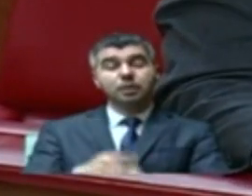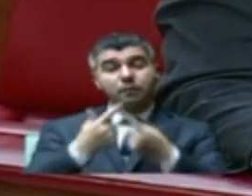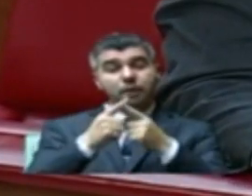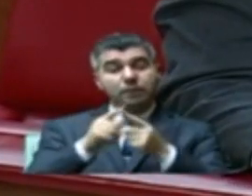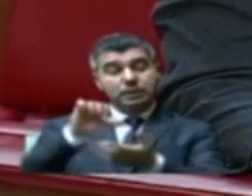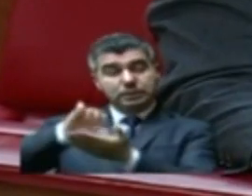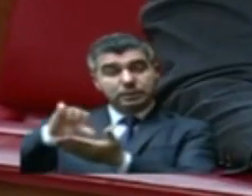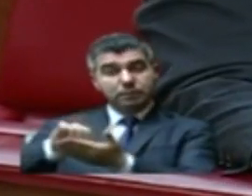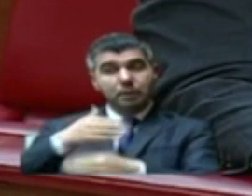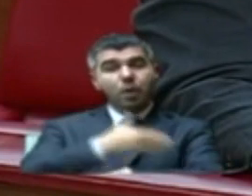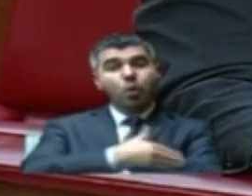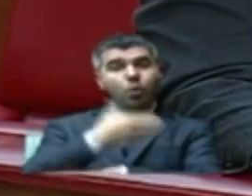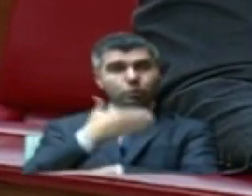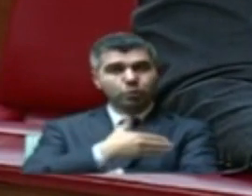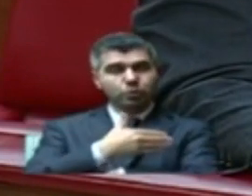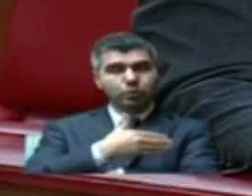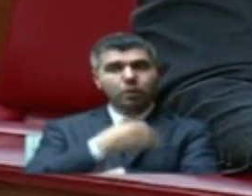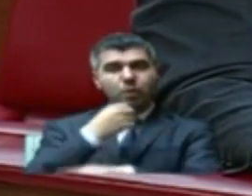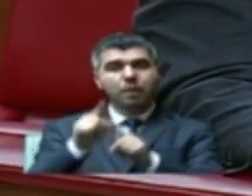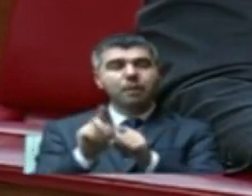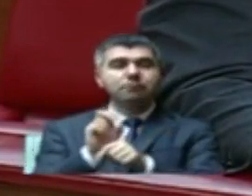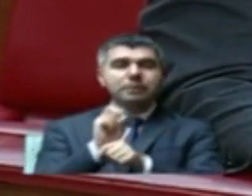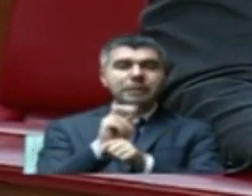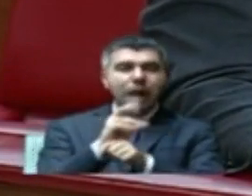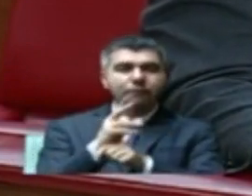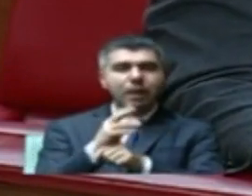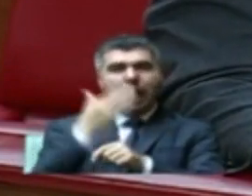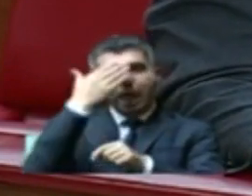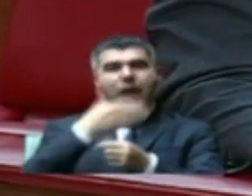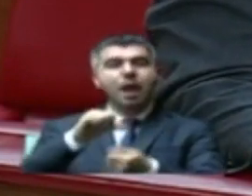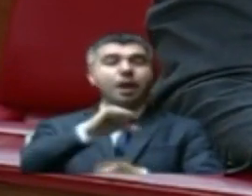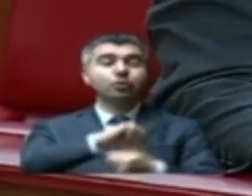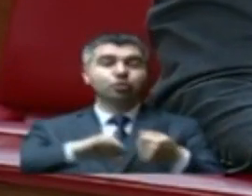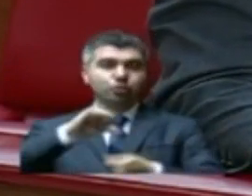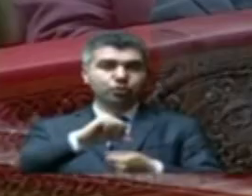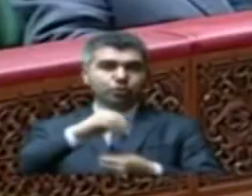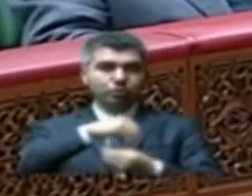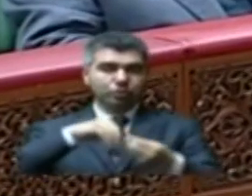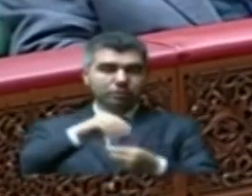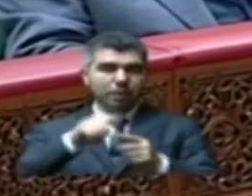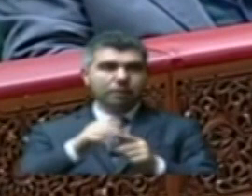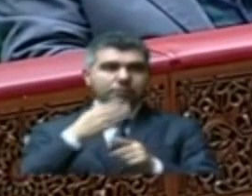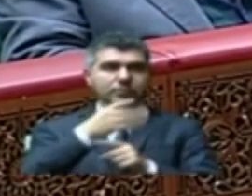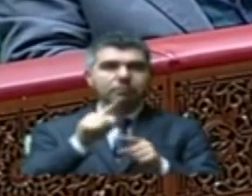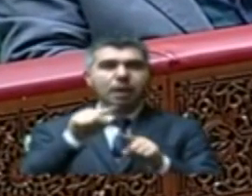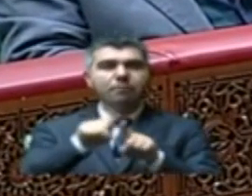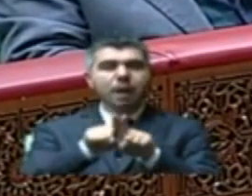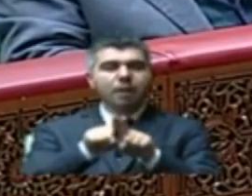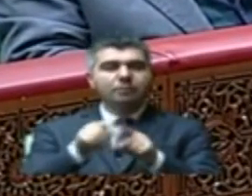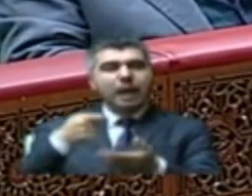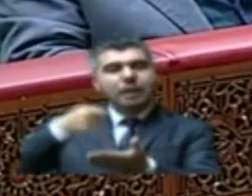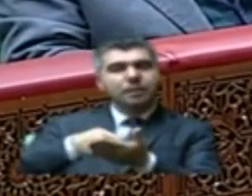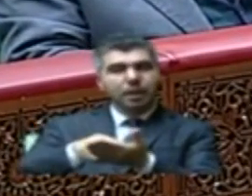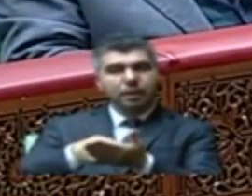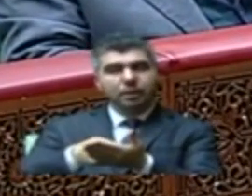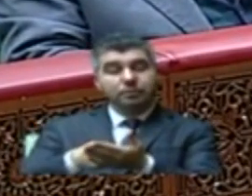بالمراكز الحدودية، حيث حقا كان الإنسان كيمشي يسافر ويمشي للحج فيفاجأ أنه عنده كذا، فإذا تحل هذا المشكل. ووصلت لهذه